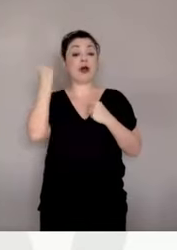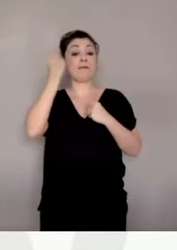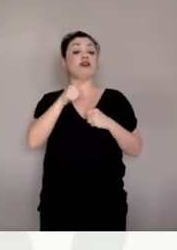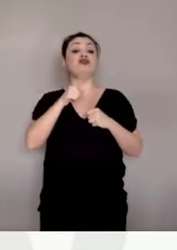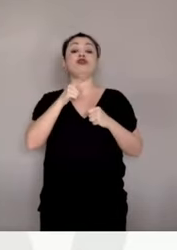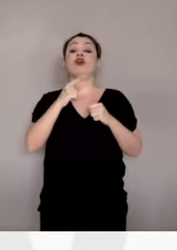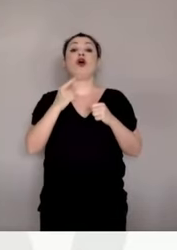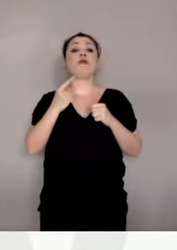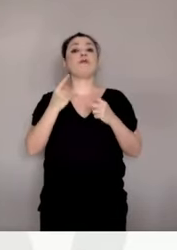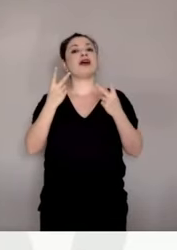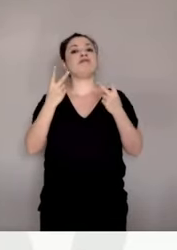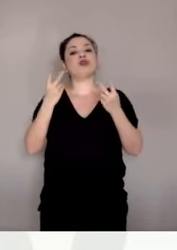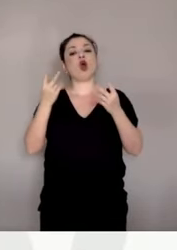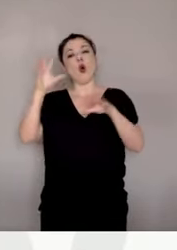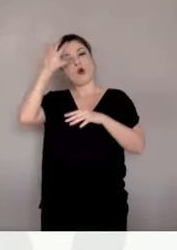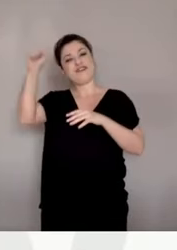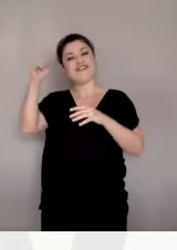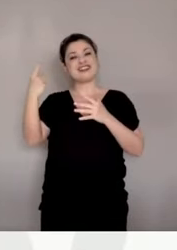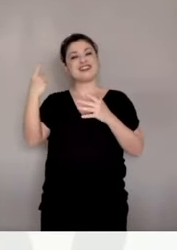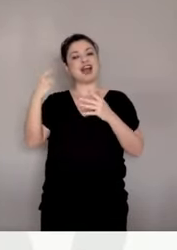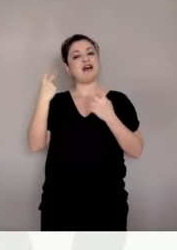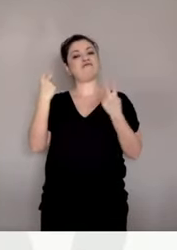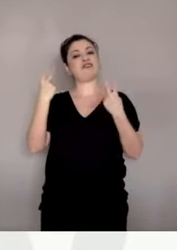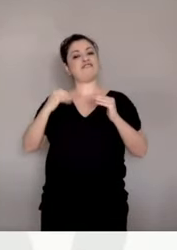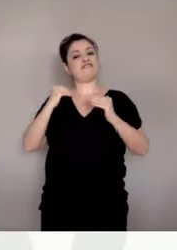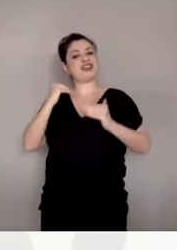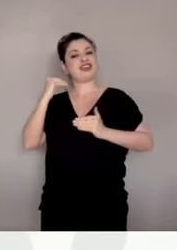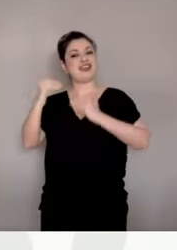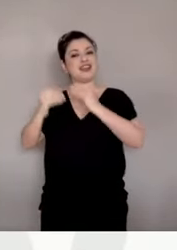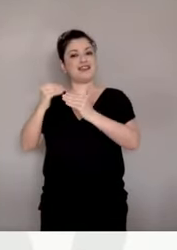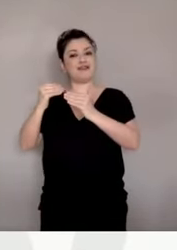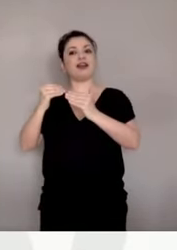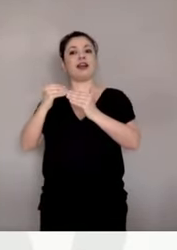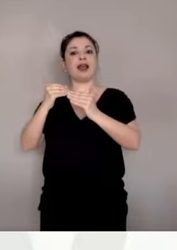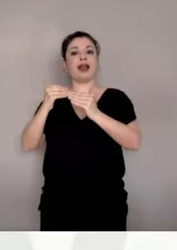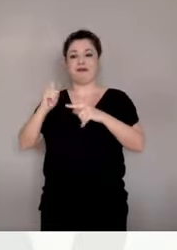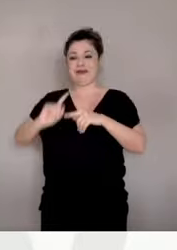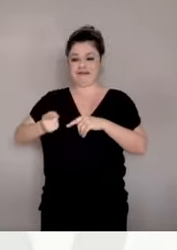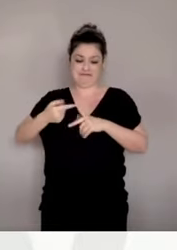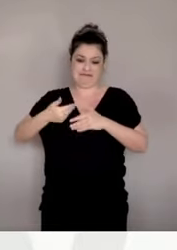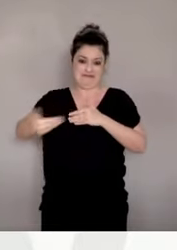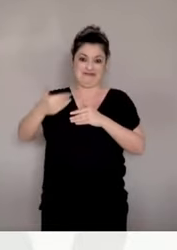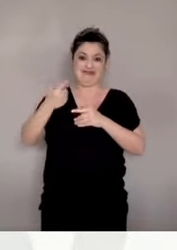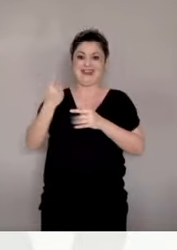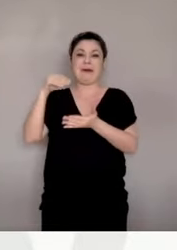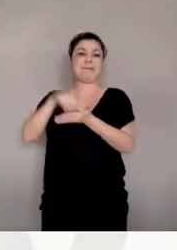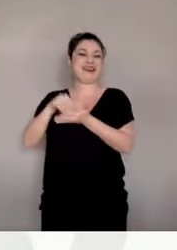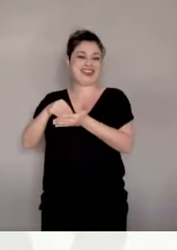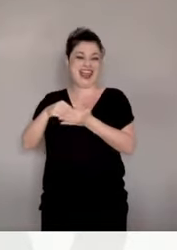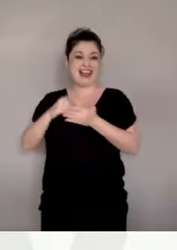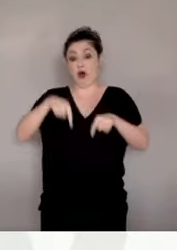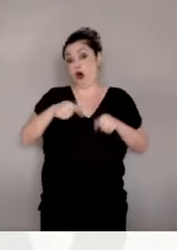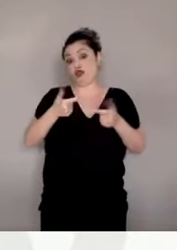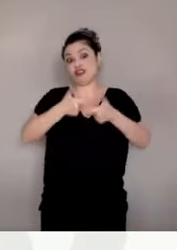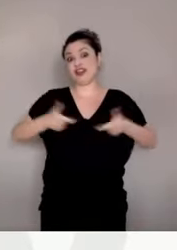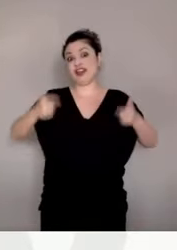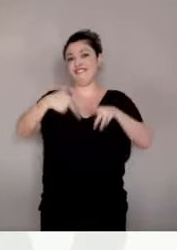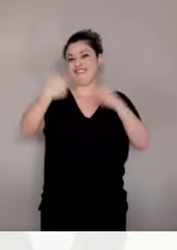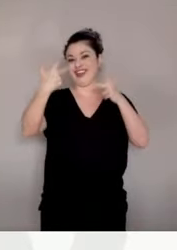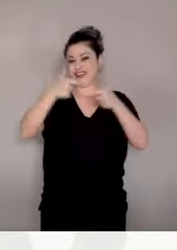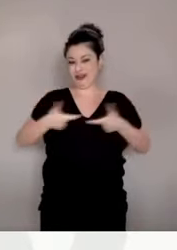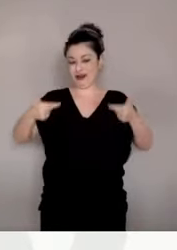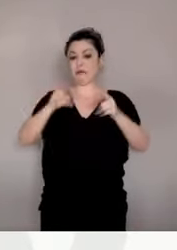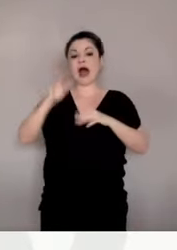a vivere come università, a vivere in presenza. Noi oggi siamo in videoconferenza,